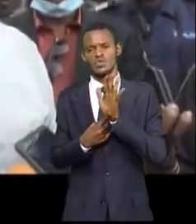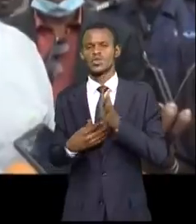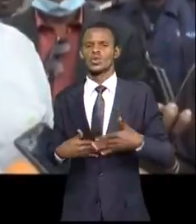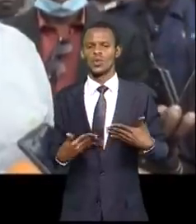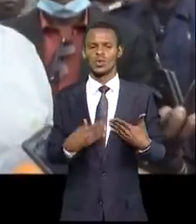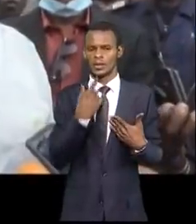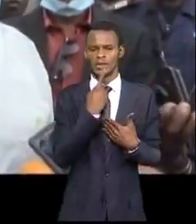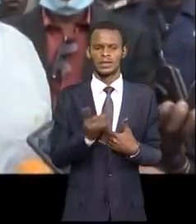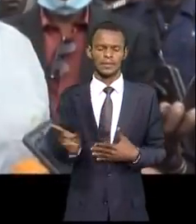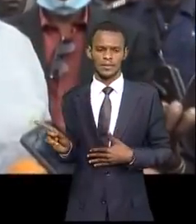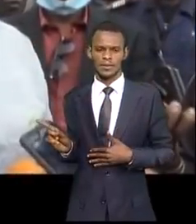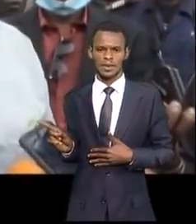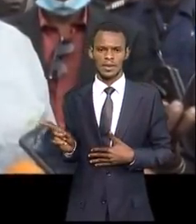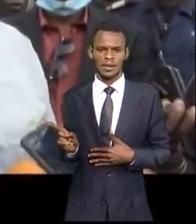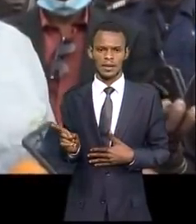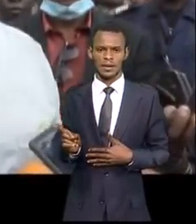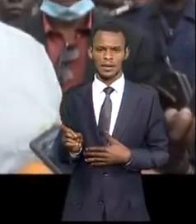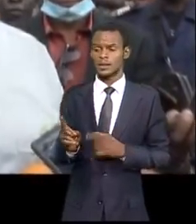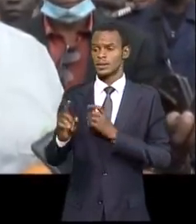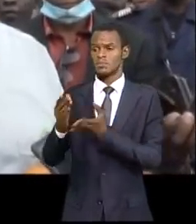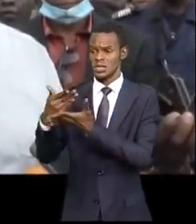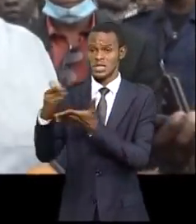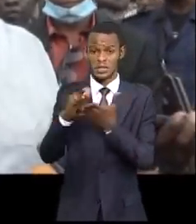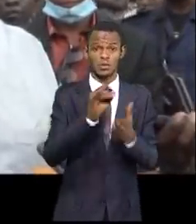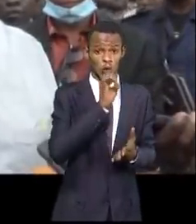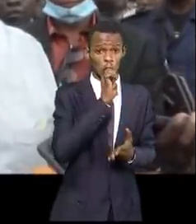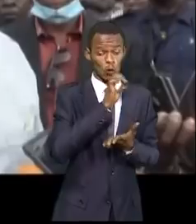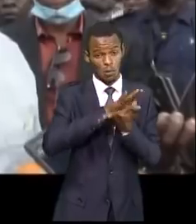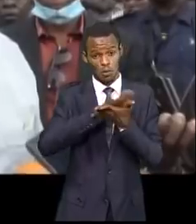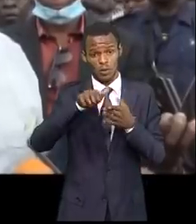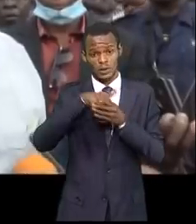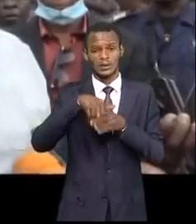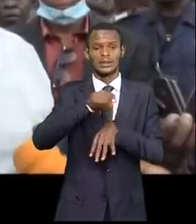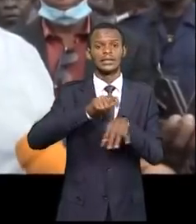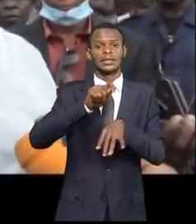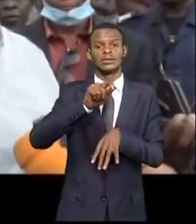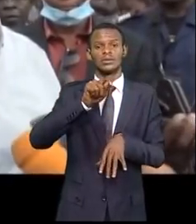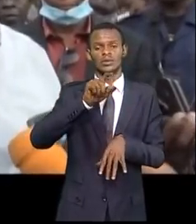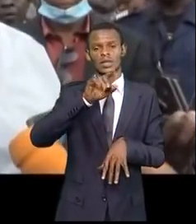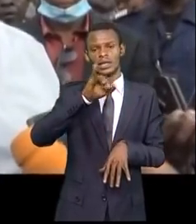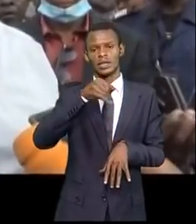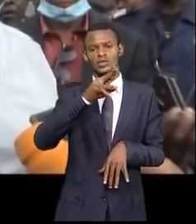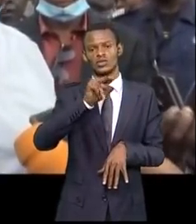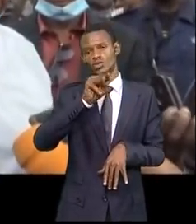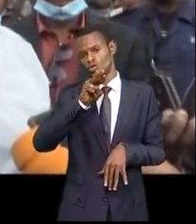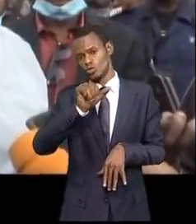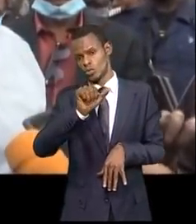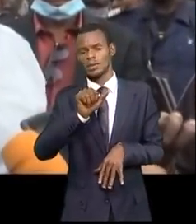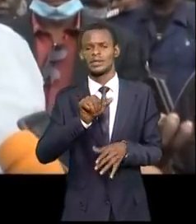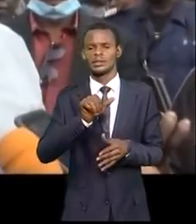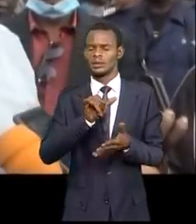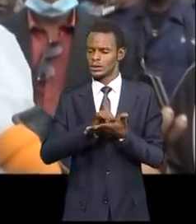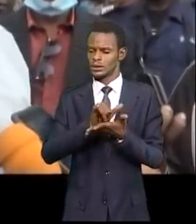distribuer de l'eau potable à jo markin cité en émergeant à ça c'est vraiment contribuer au bien-être de la population